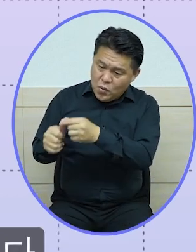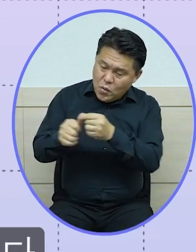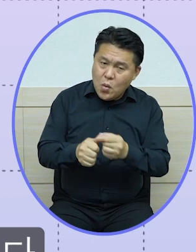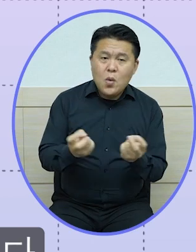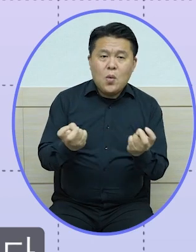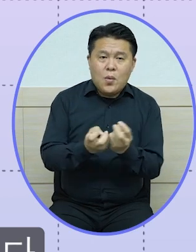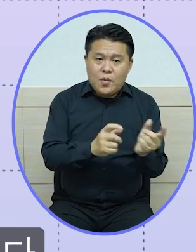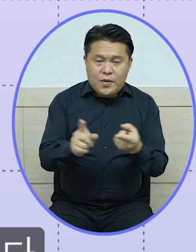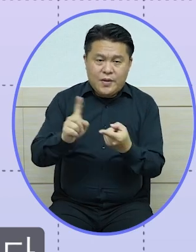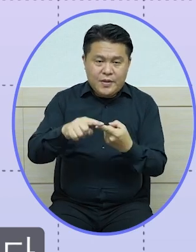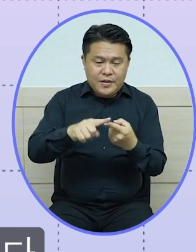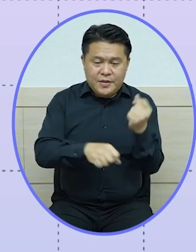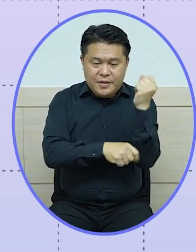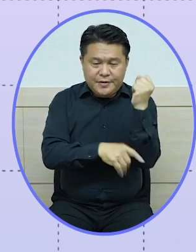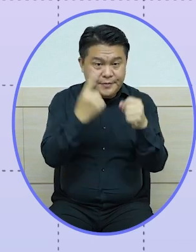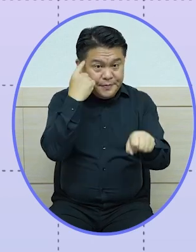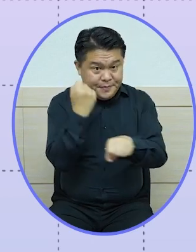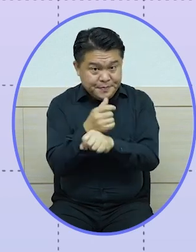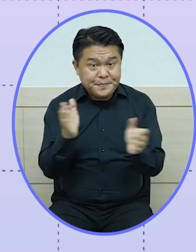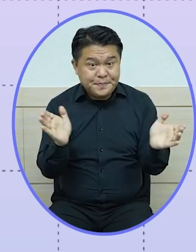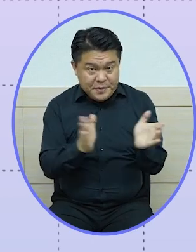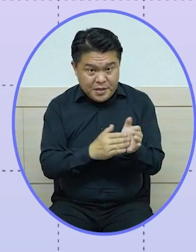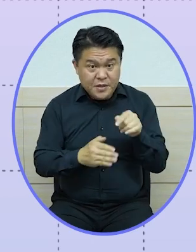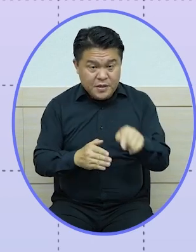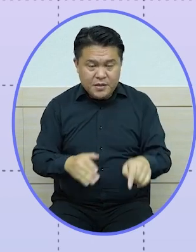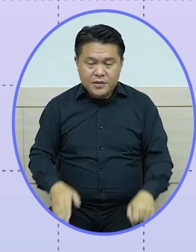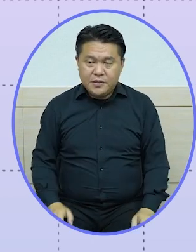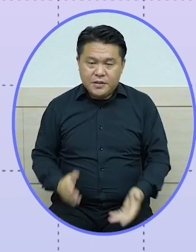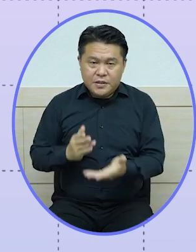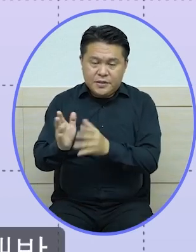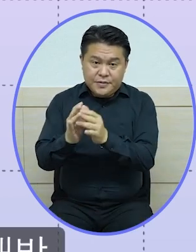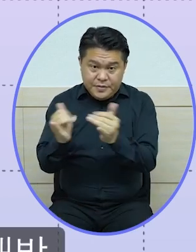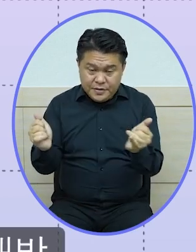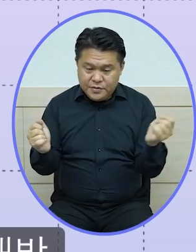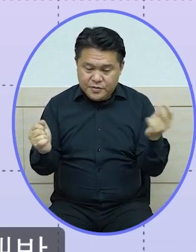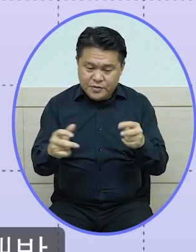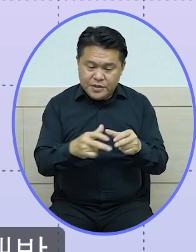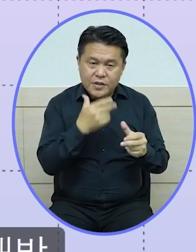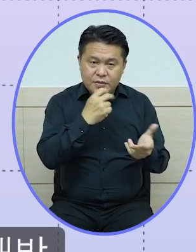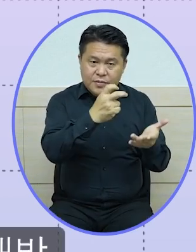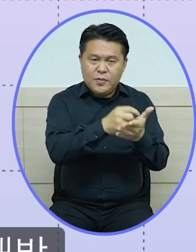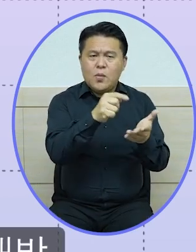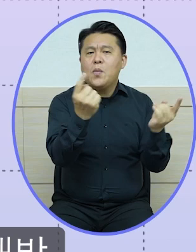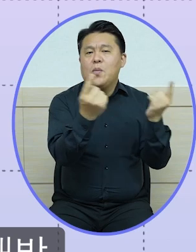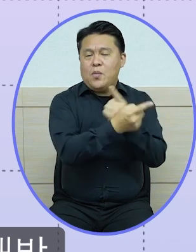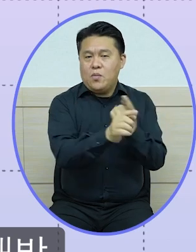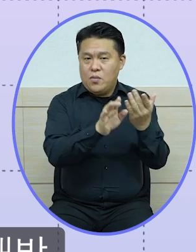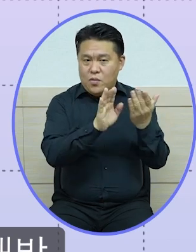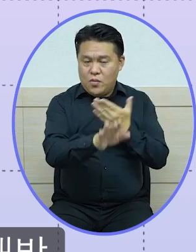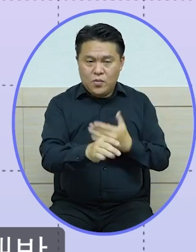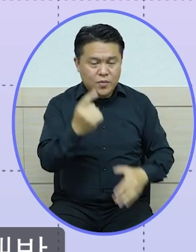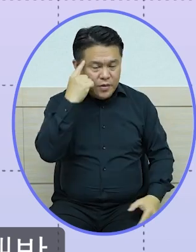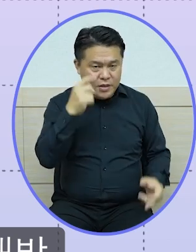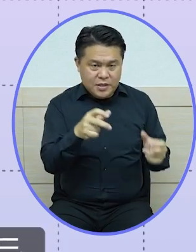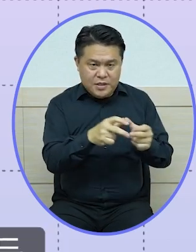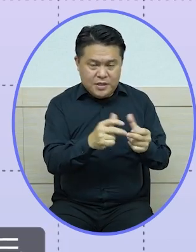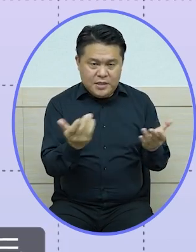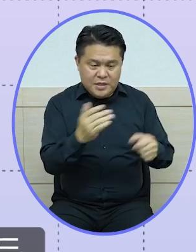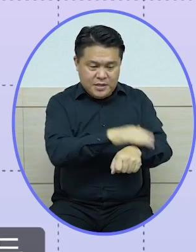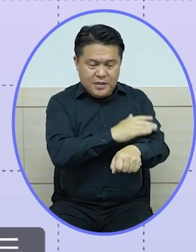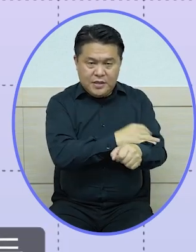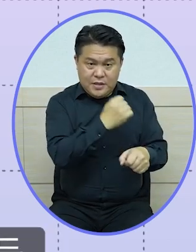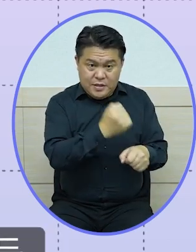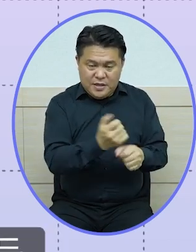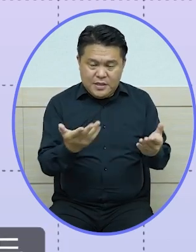대한 기초 연구를 수행하였습니다. 본 연구에는 전담 인력뿐만 아니라 장애인복지법 개정에 따른 정신장애인 직무 개발,